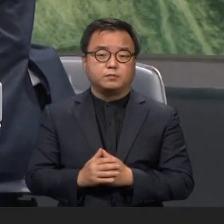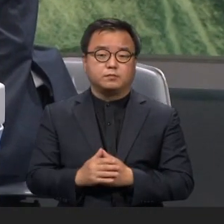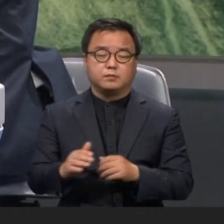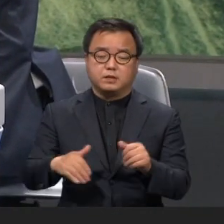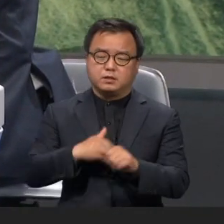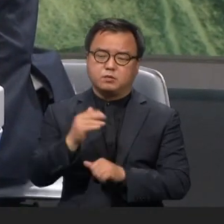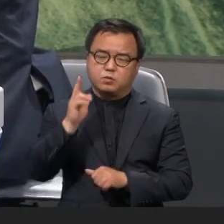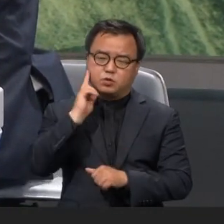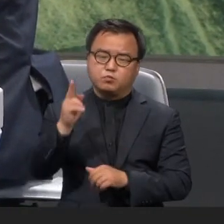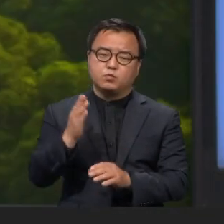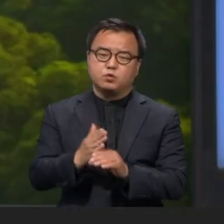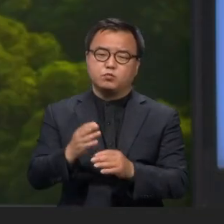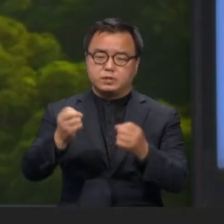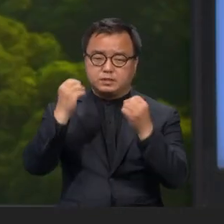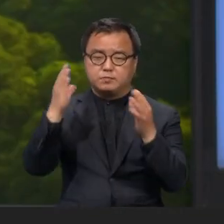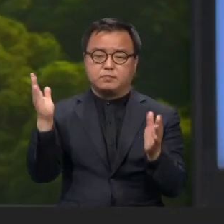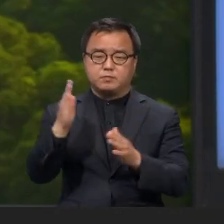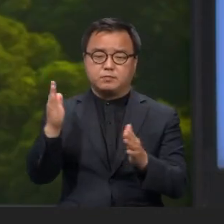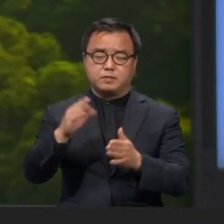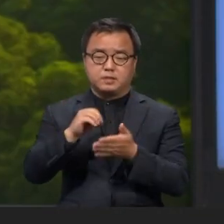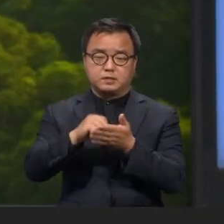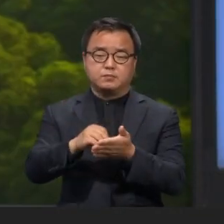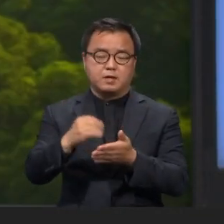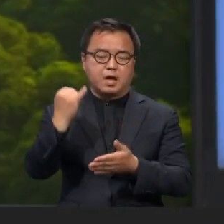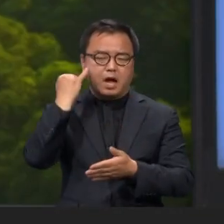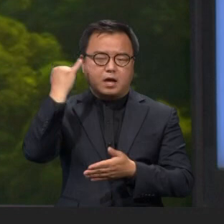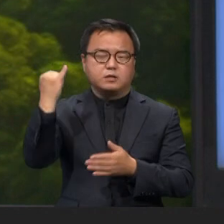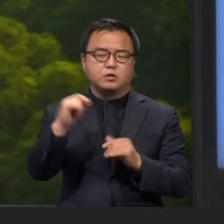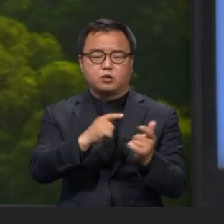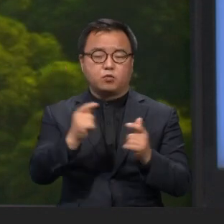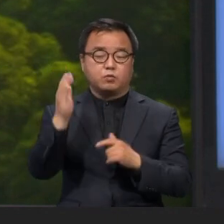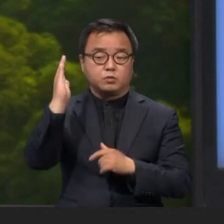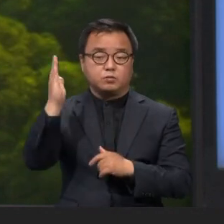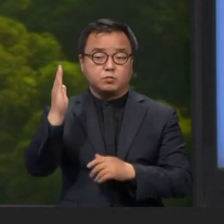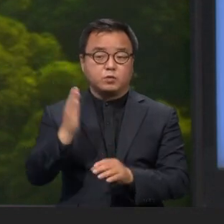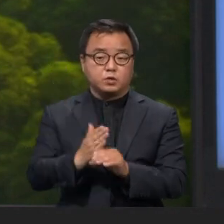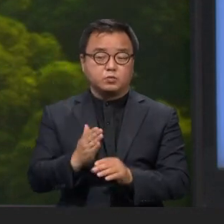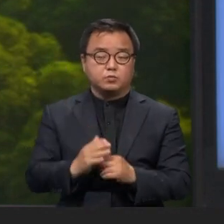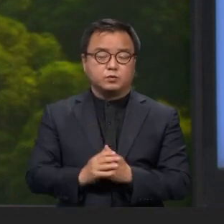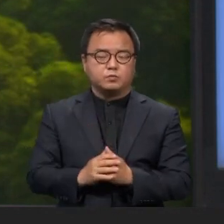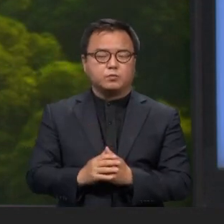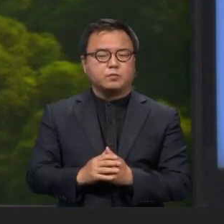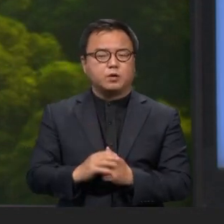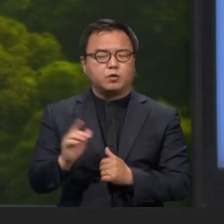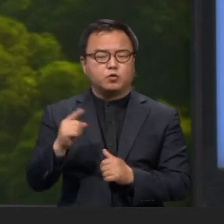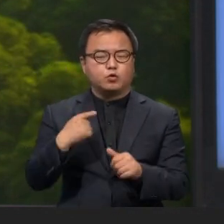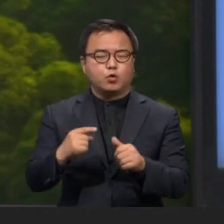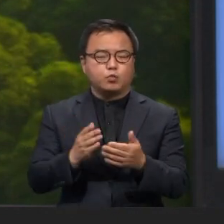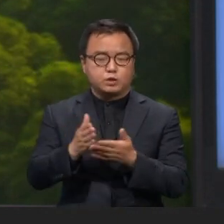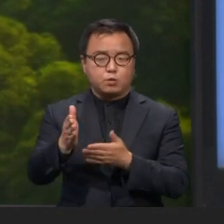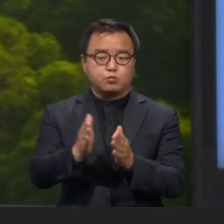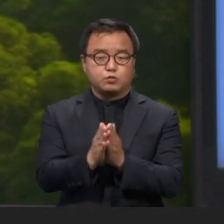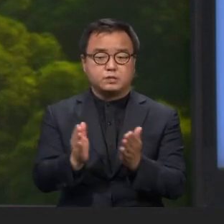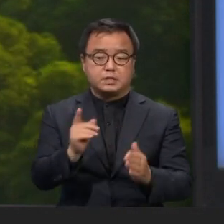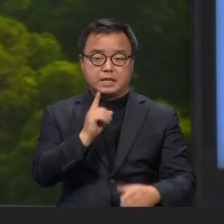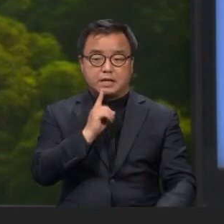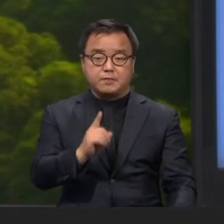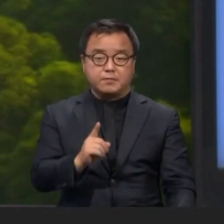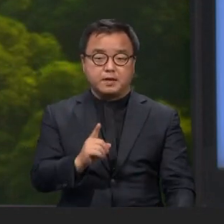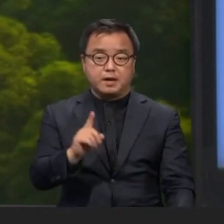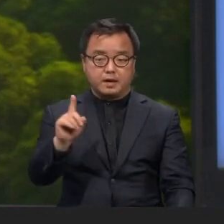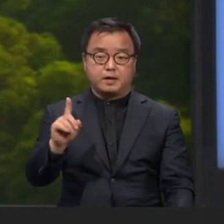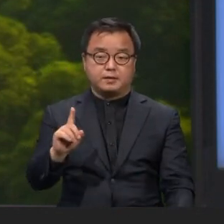심각한 만큼 신입생을 늘릴 아이디어 여러가지 나오고 있는데요 더 크로니클 오브 하이어 에디 케이 션 이 소개한 전략 하나